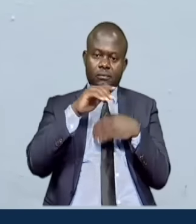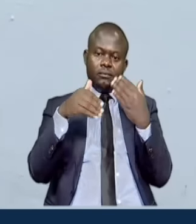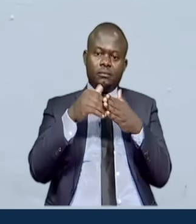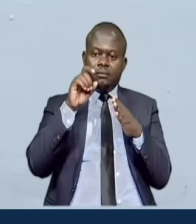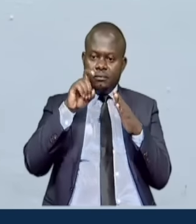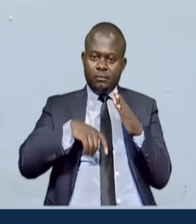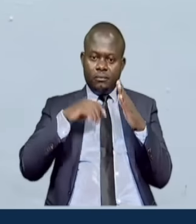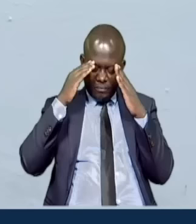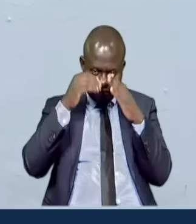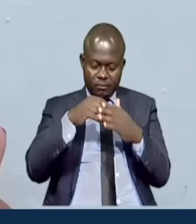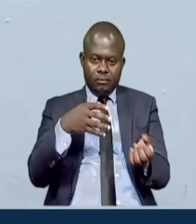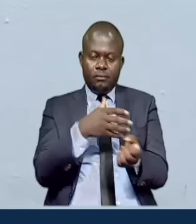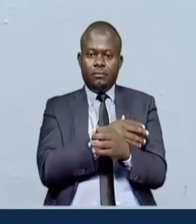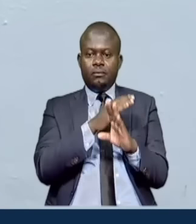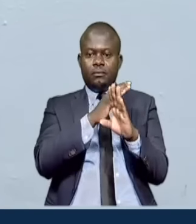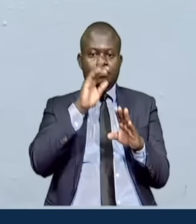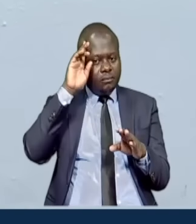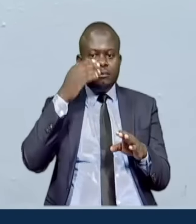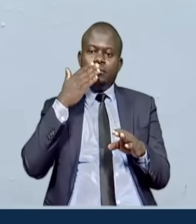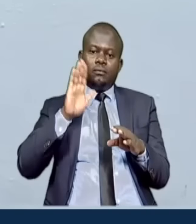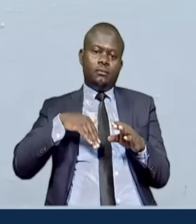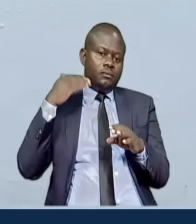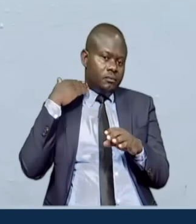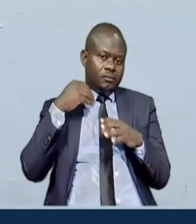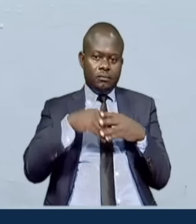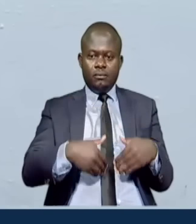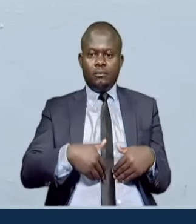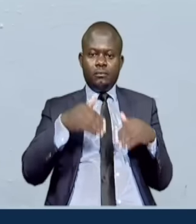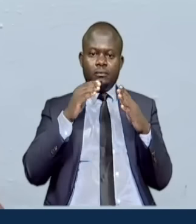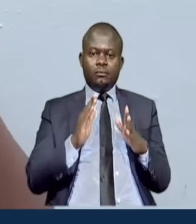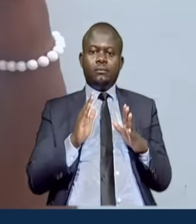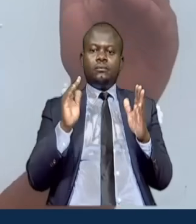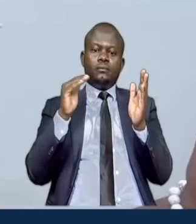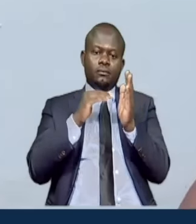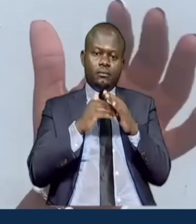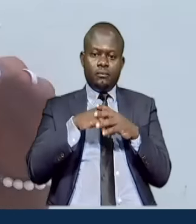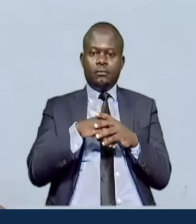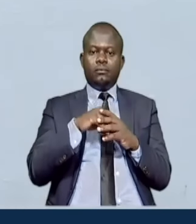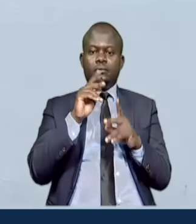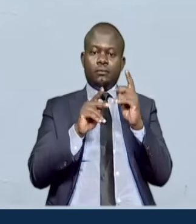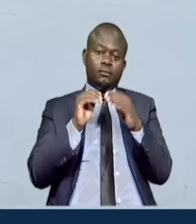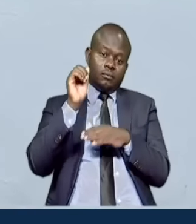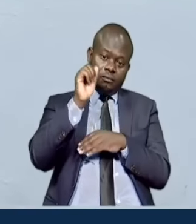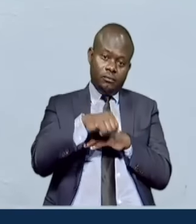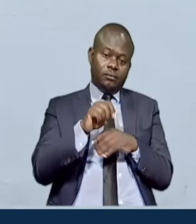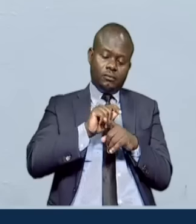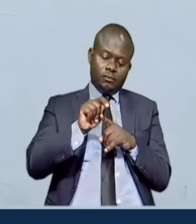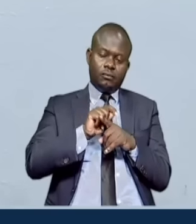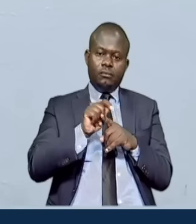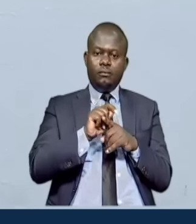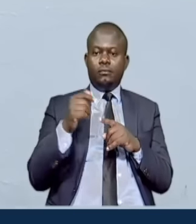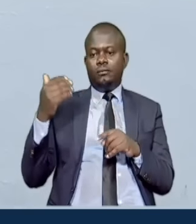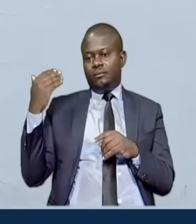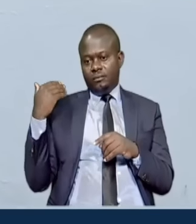tugomba gushyira imbaraga mu kurwanya ingengabitekerezo ya Jenoside mu rubyiruko ndetse no mu baturuta, tukabitoza n'abaturi